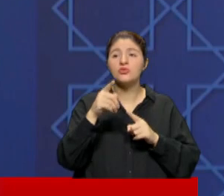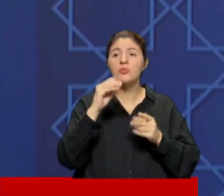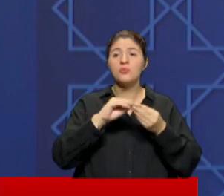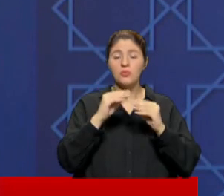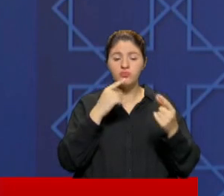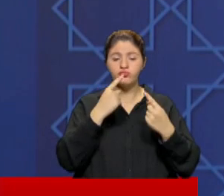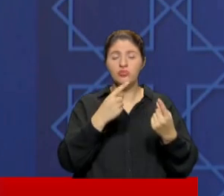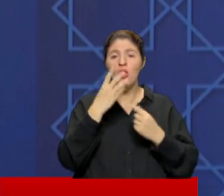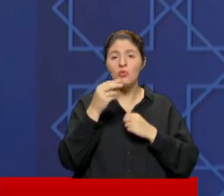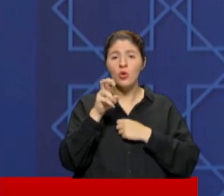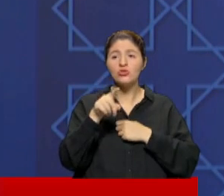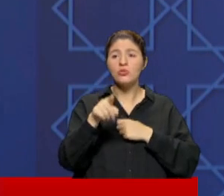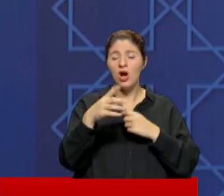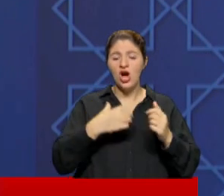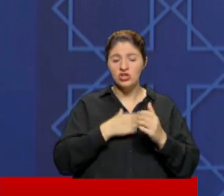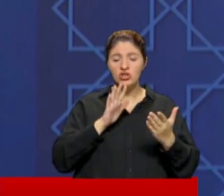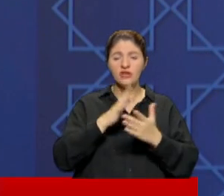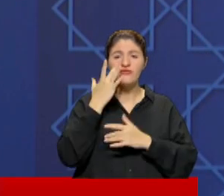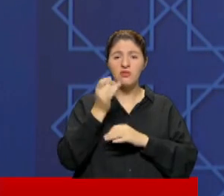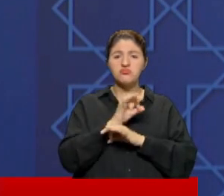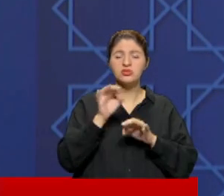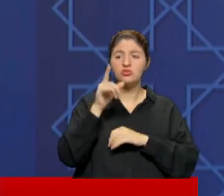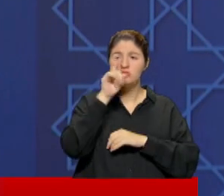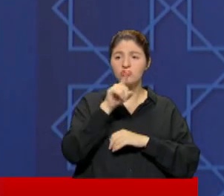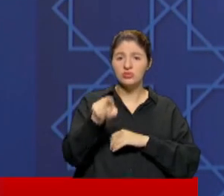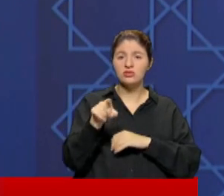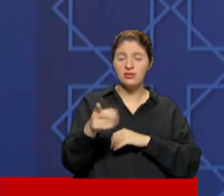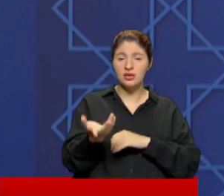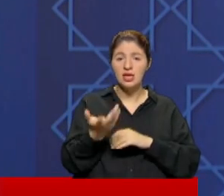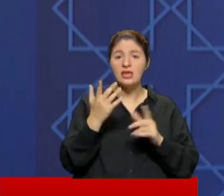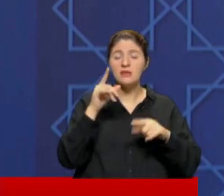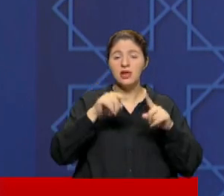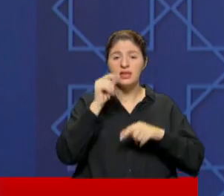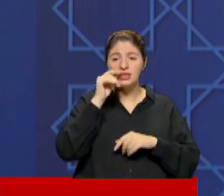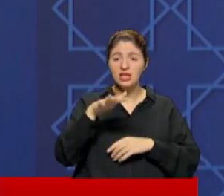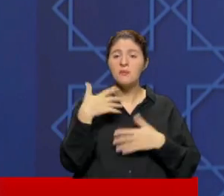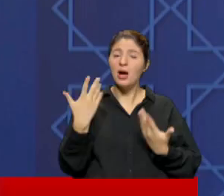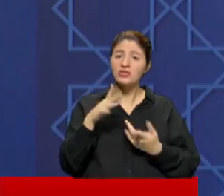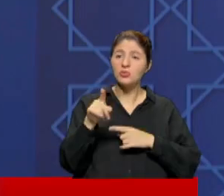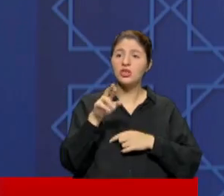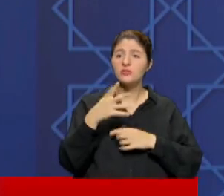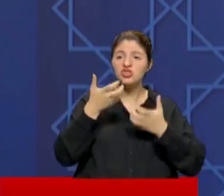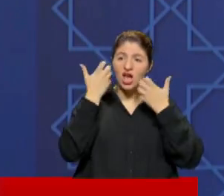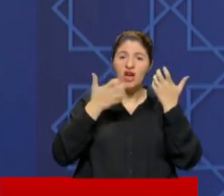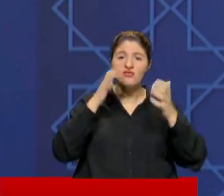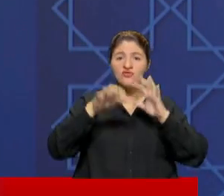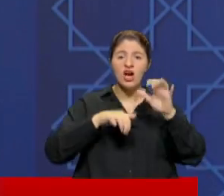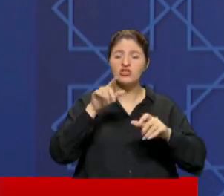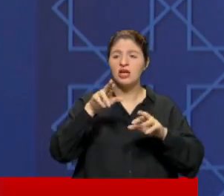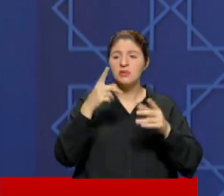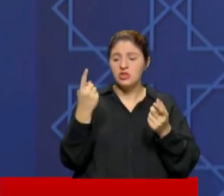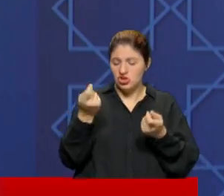olması da doğrusu bu acı karşısındaki duyarsızlığın bir örneği olarak gündeme geldi Bazı insanların Maalesef bu tip canavarca işlere imza